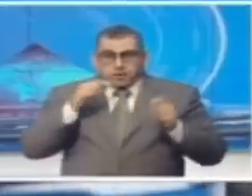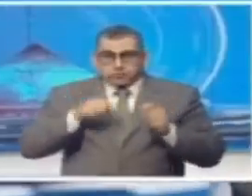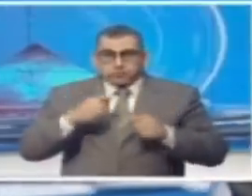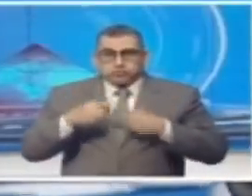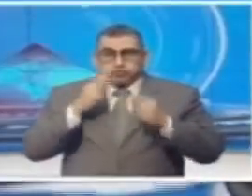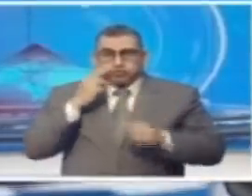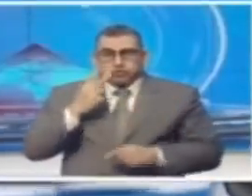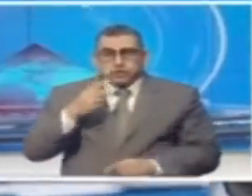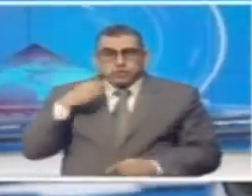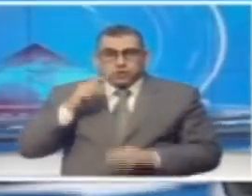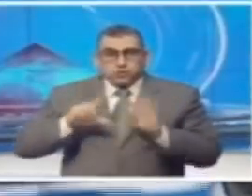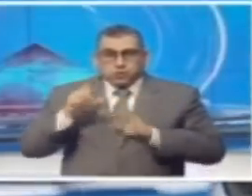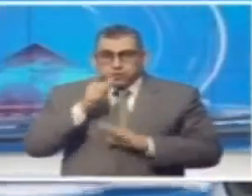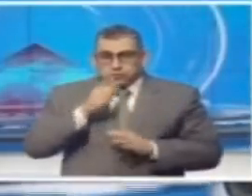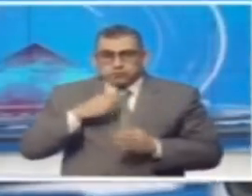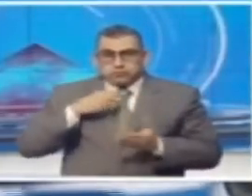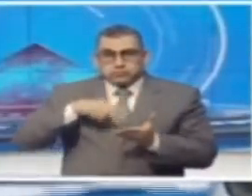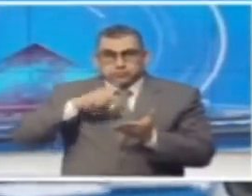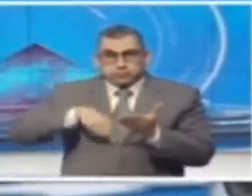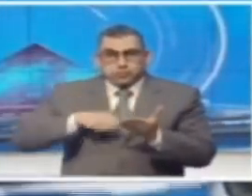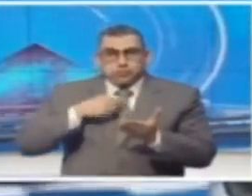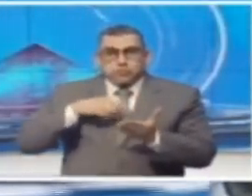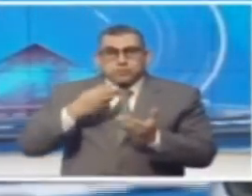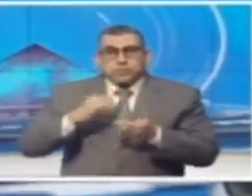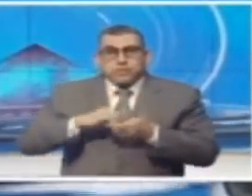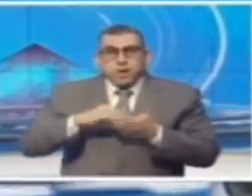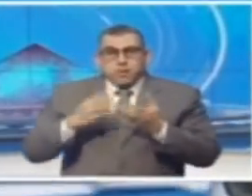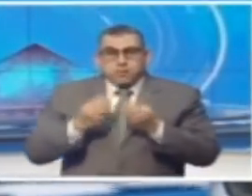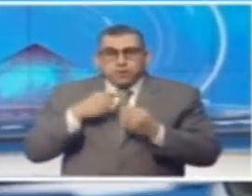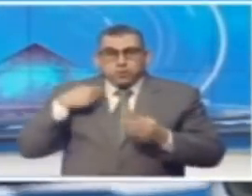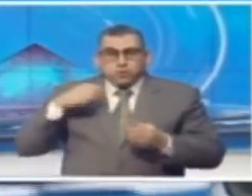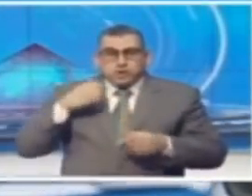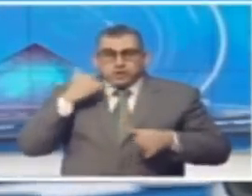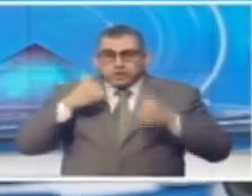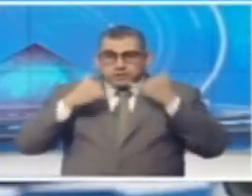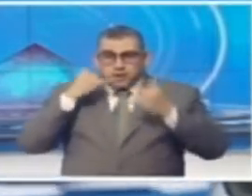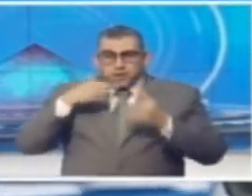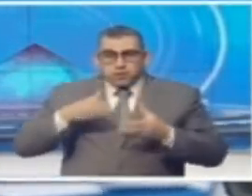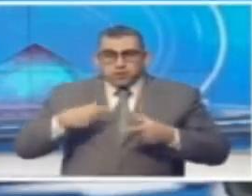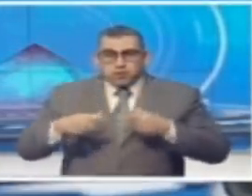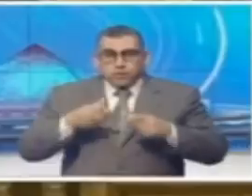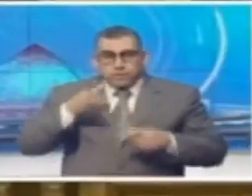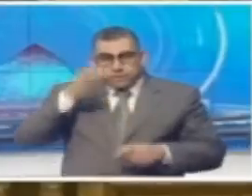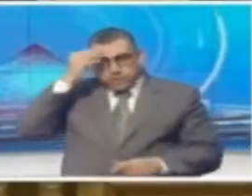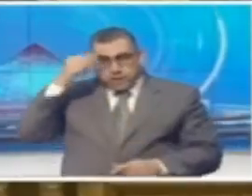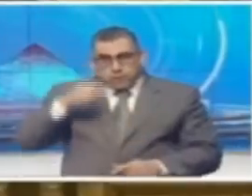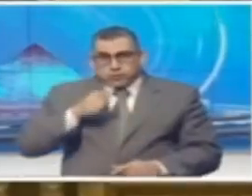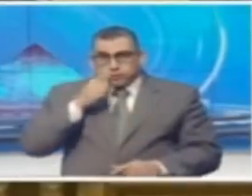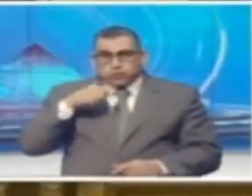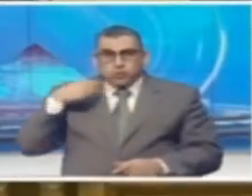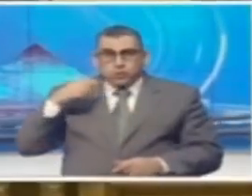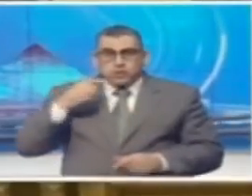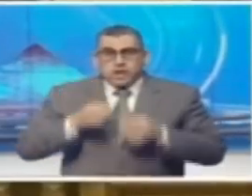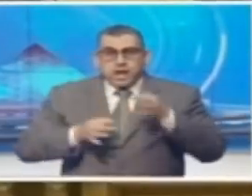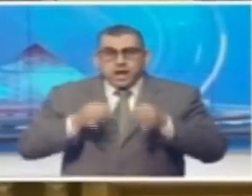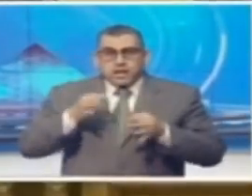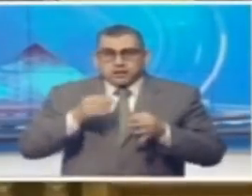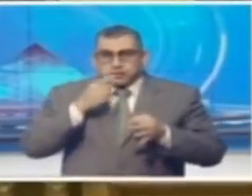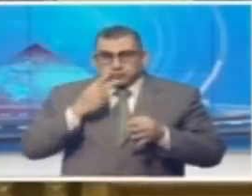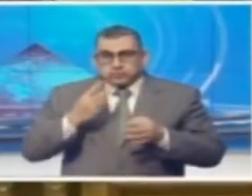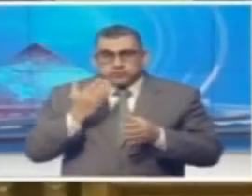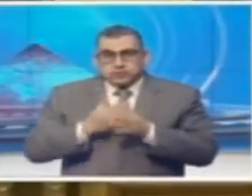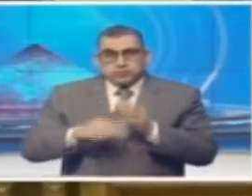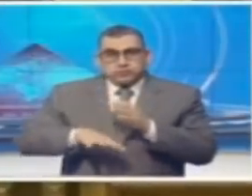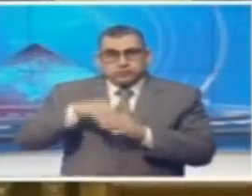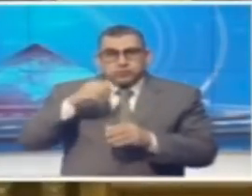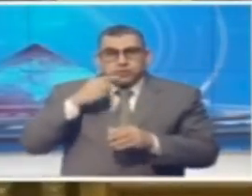شهد رئيس الوزراء مراسم توقيع بروتوكول تعاون بين وزارة الاتصالات وتكنولوجيا المعلومات ووزارة العدل بشأن